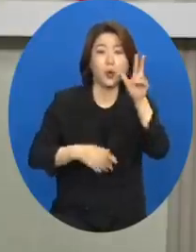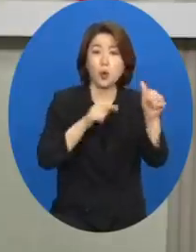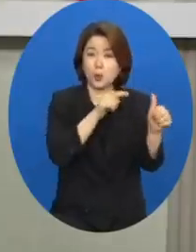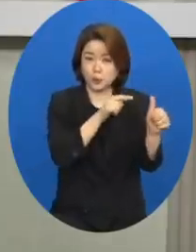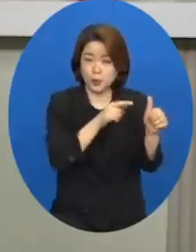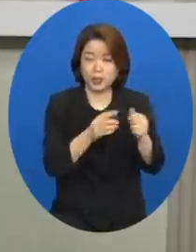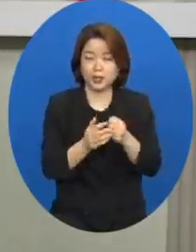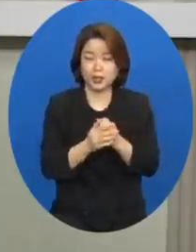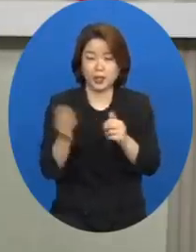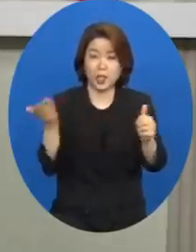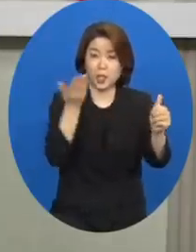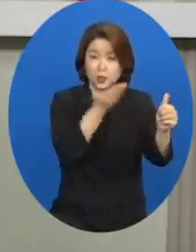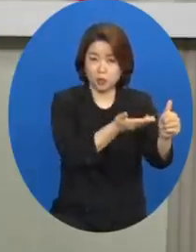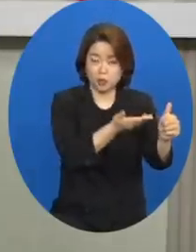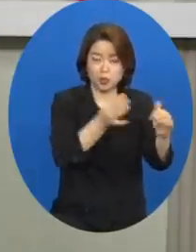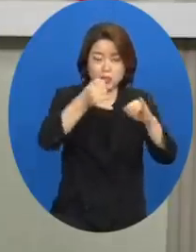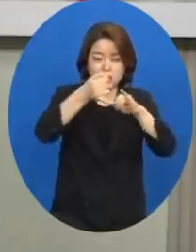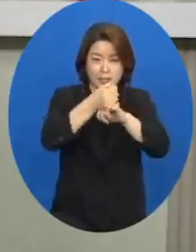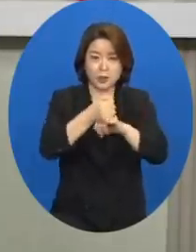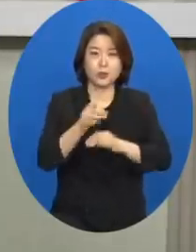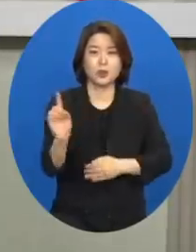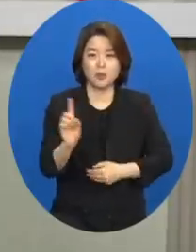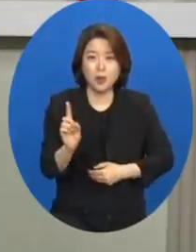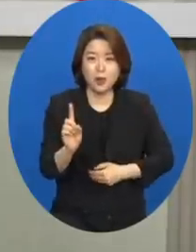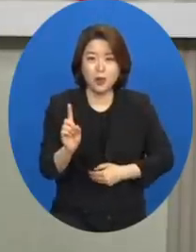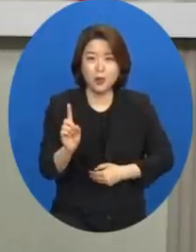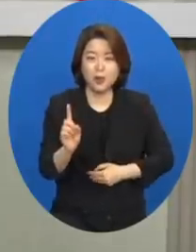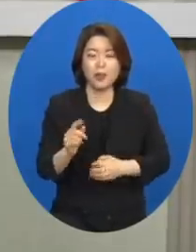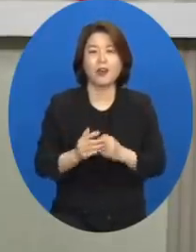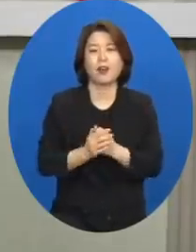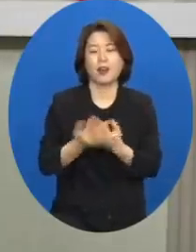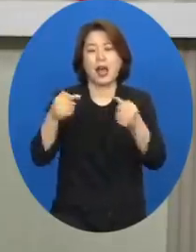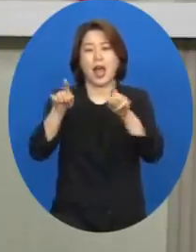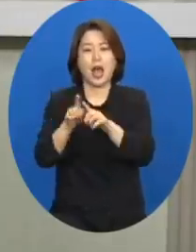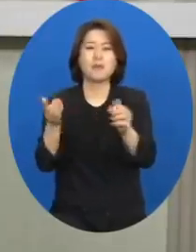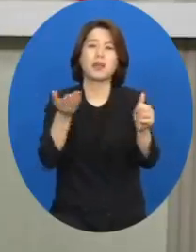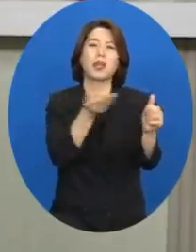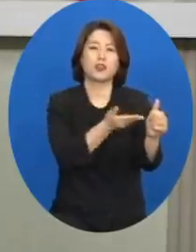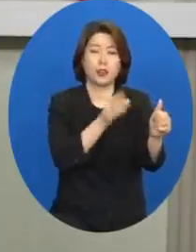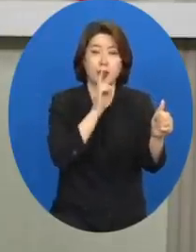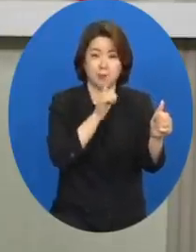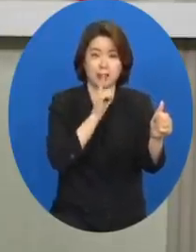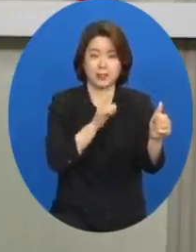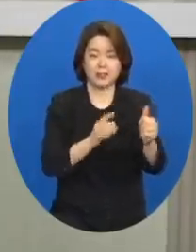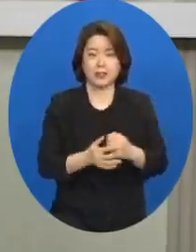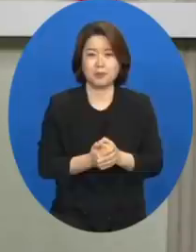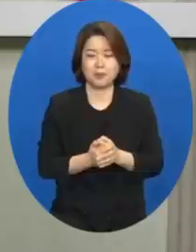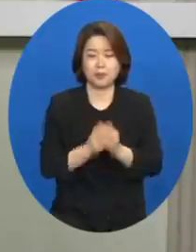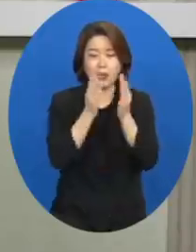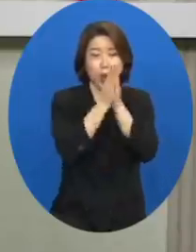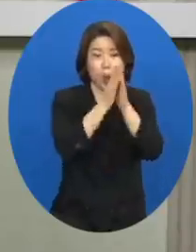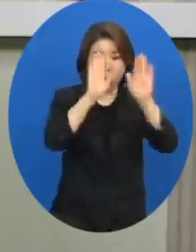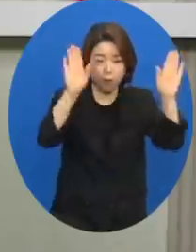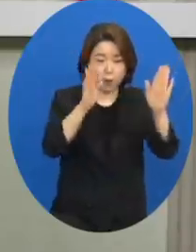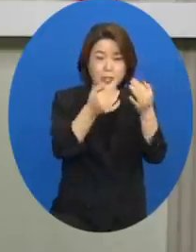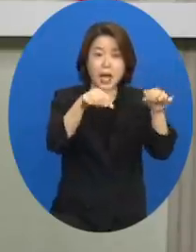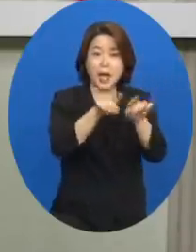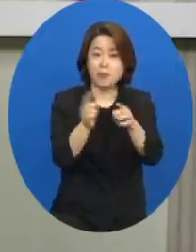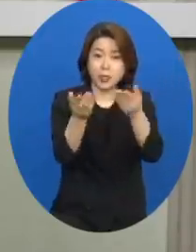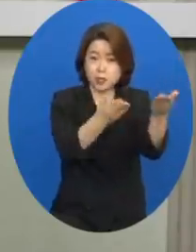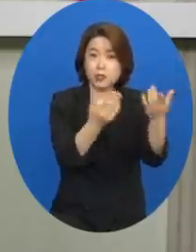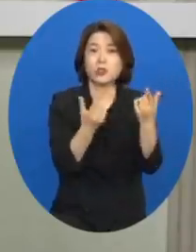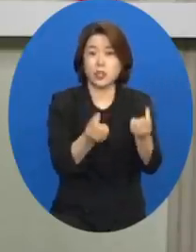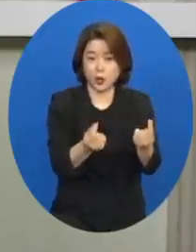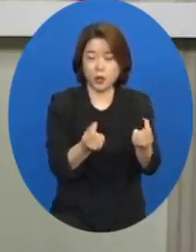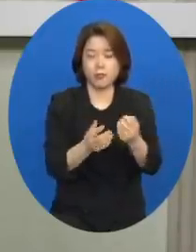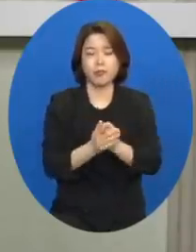주신 약속이 함께 하시겠다는 것이었습니다 모세에게 함께한 것으로